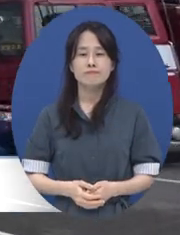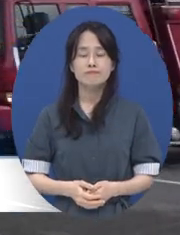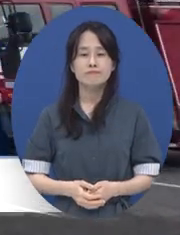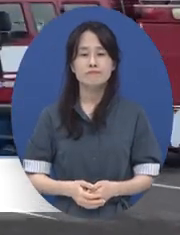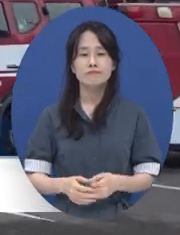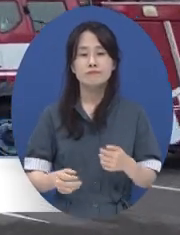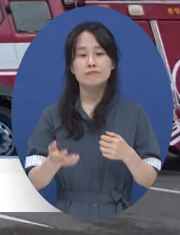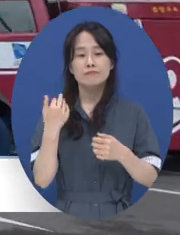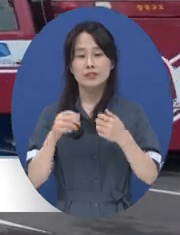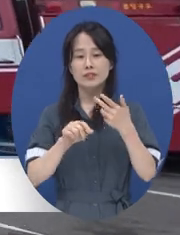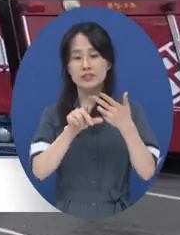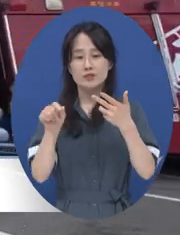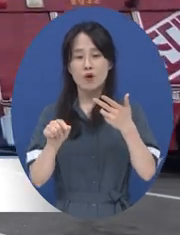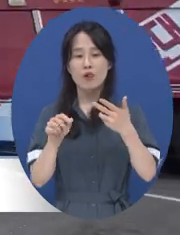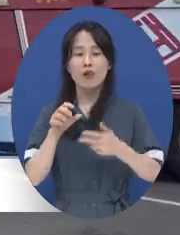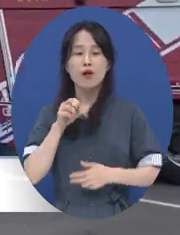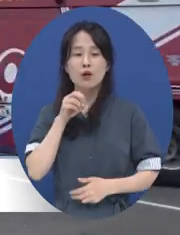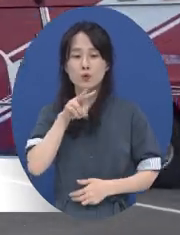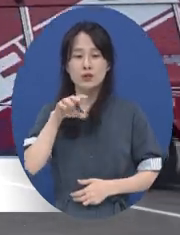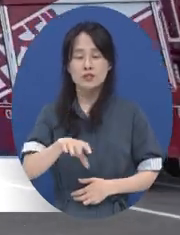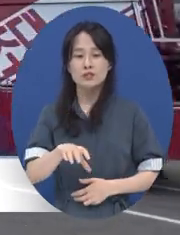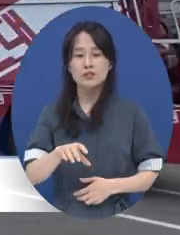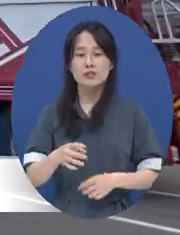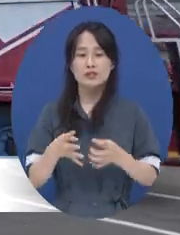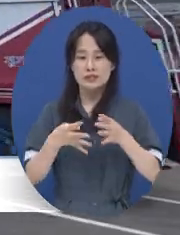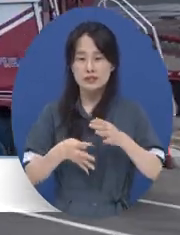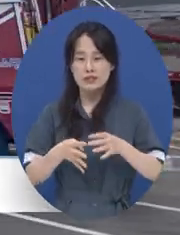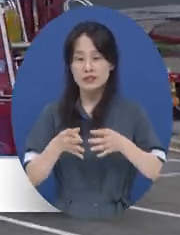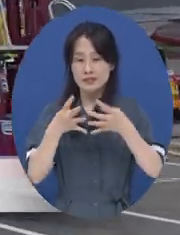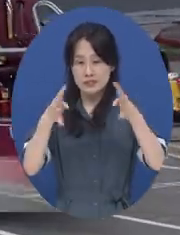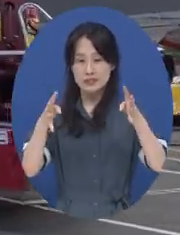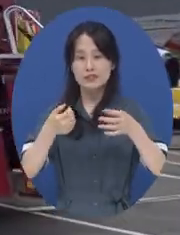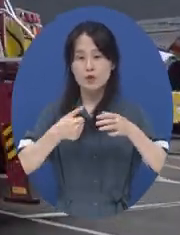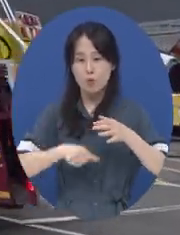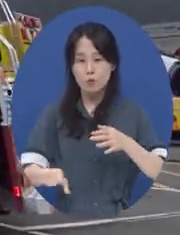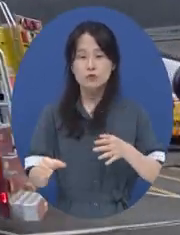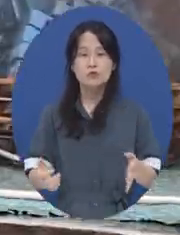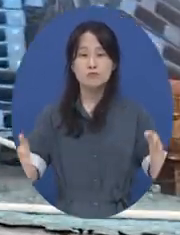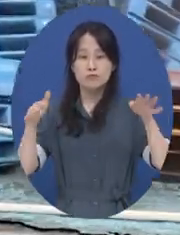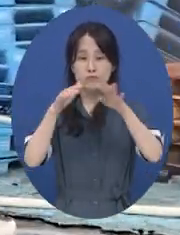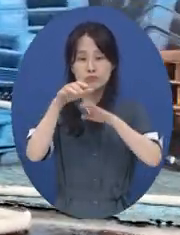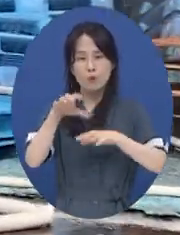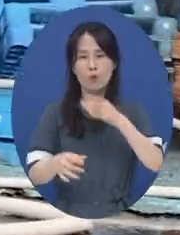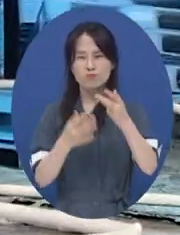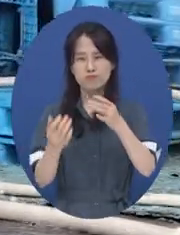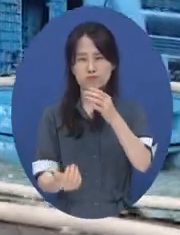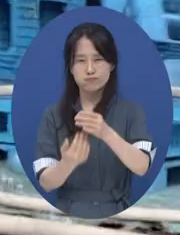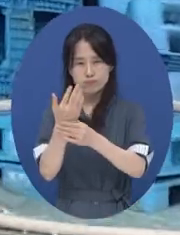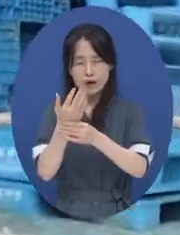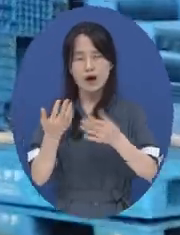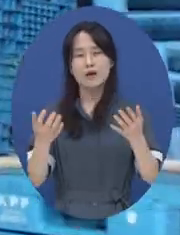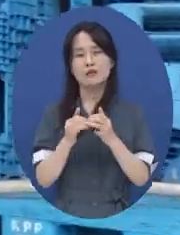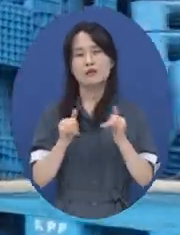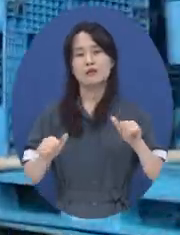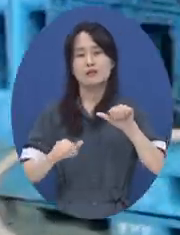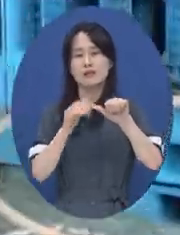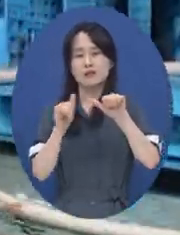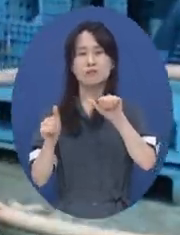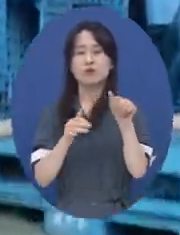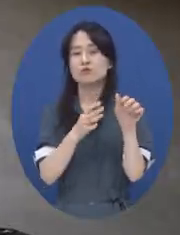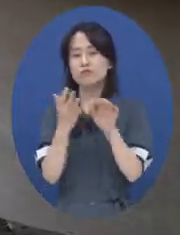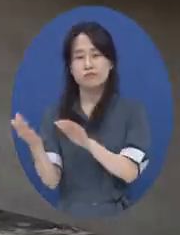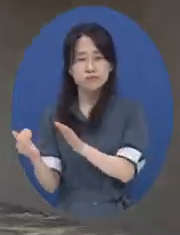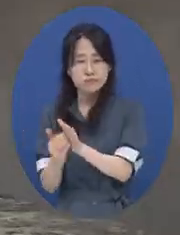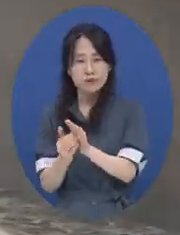지난 7월 용인시 소재 지상 4층에서 지하 5층 규모의 물류센터에서 불이 나 근로자 5명이 숨지는